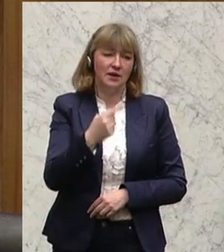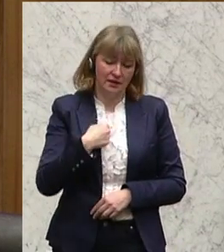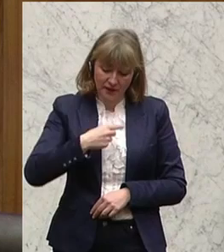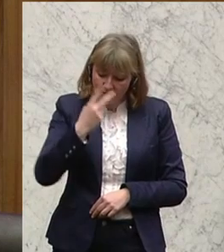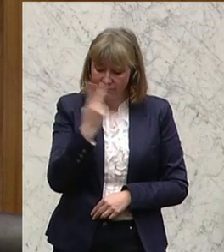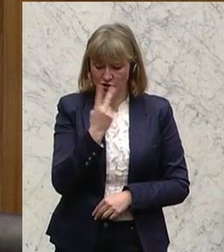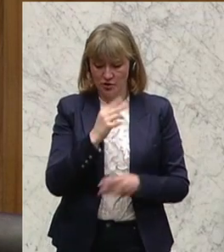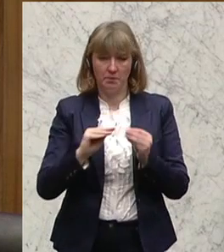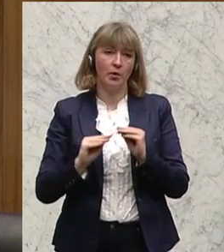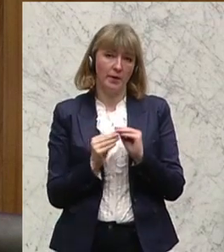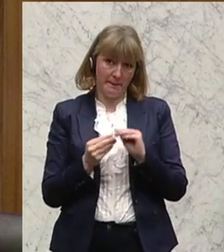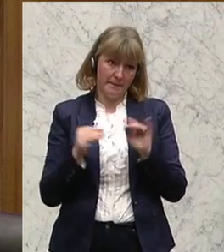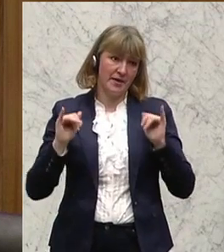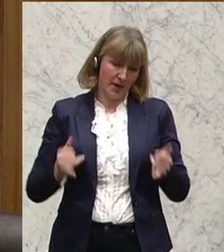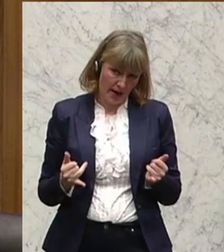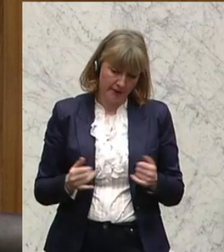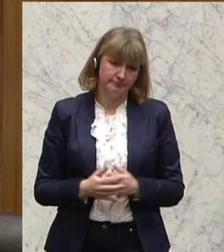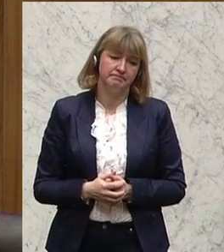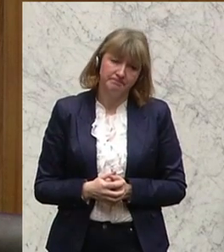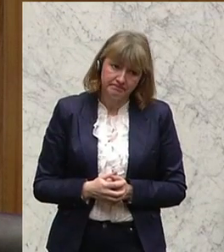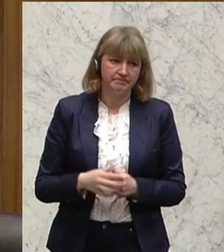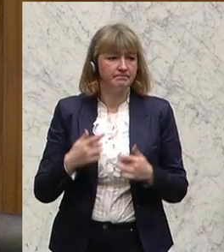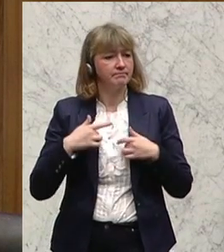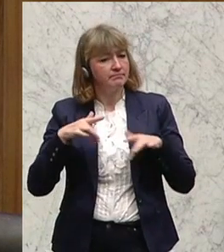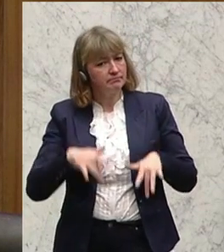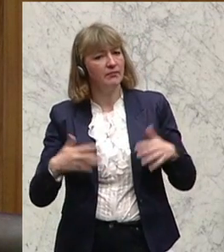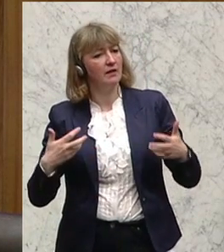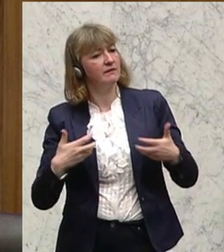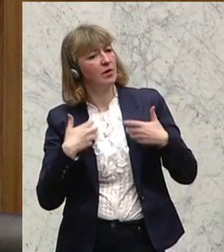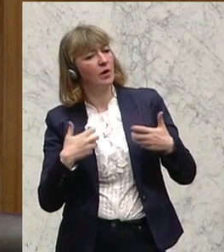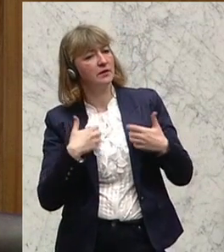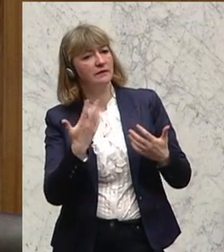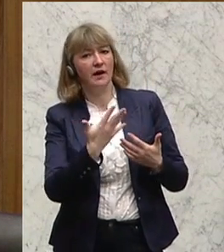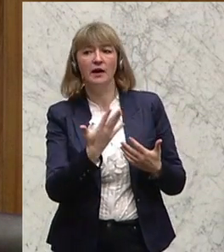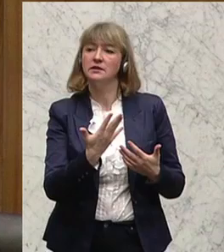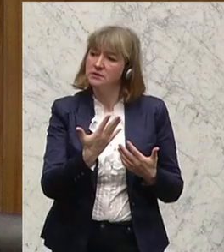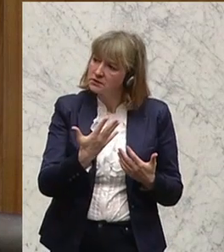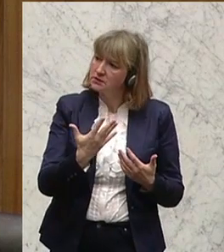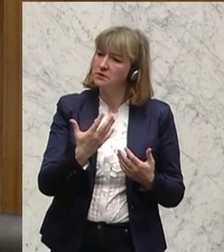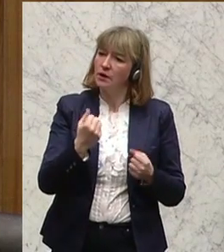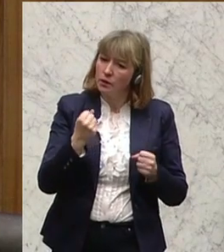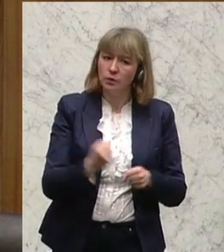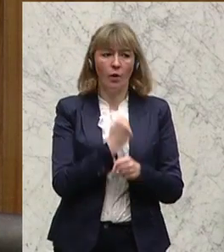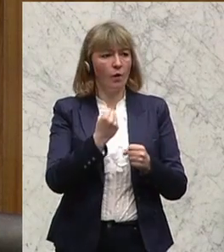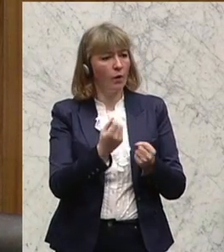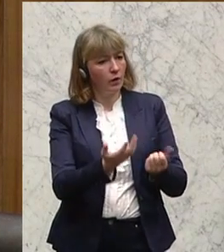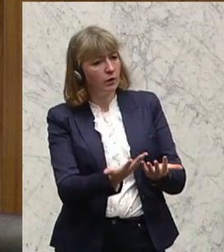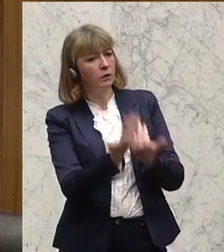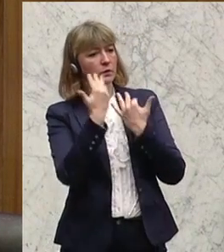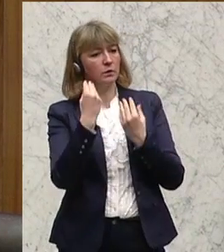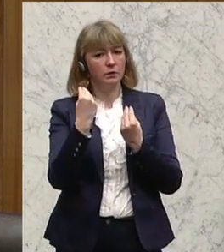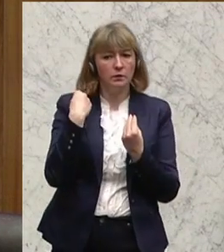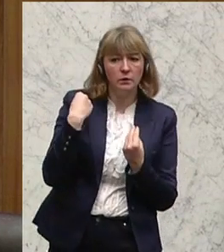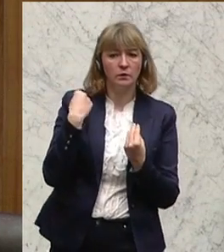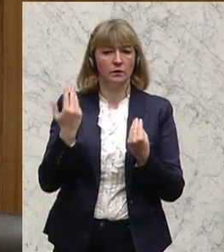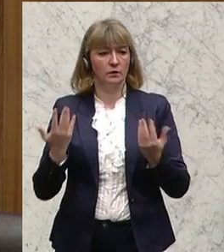Problemlage. Ich freue mich auch darüber, dass jetzt wieder doch Schwung in die Sache gekommen ist.